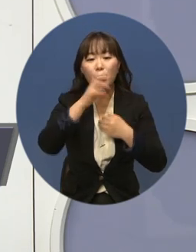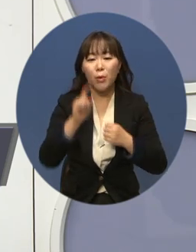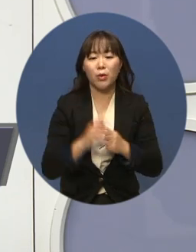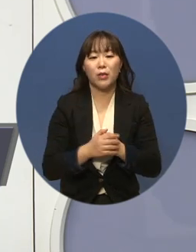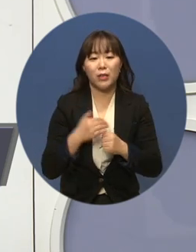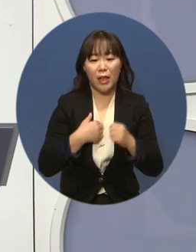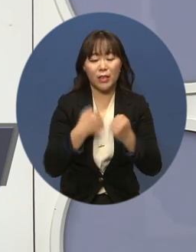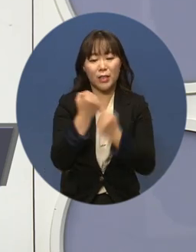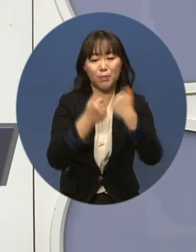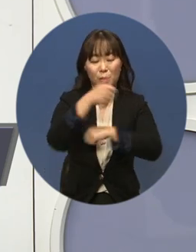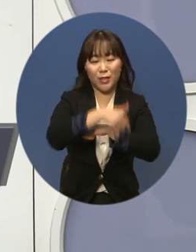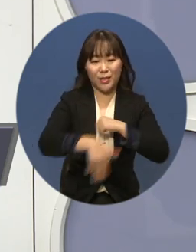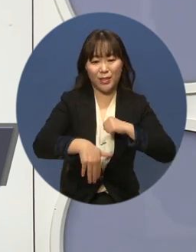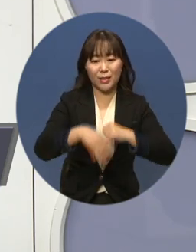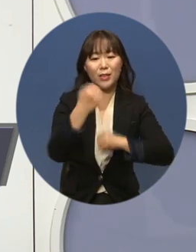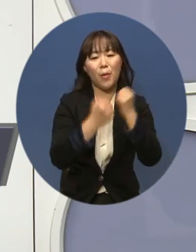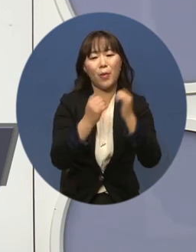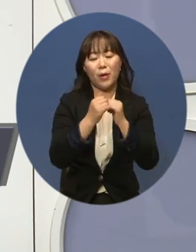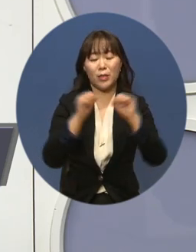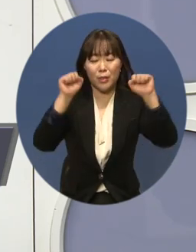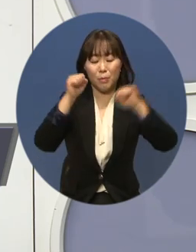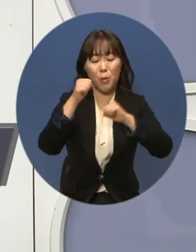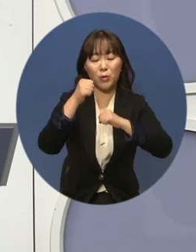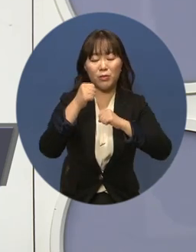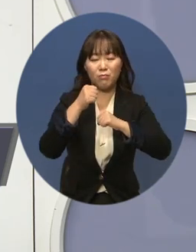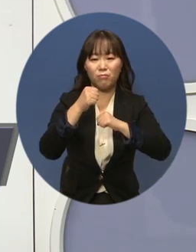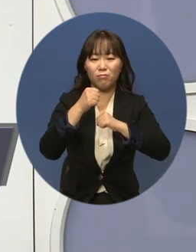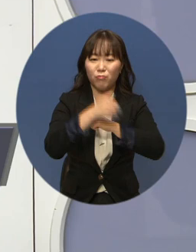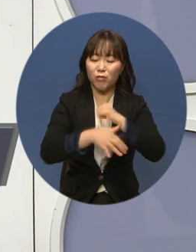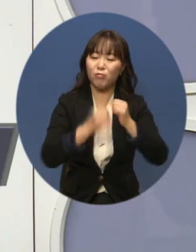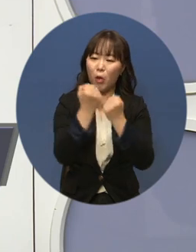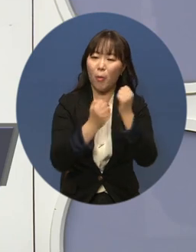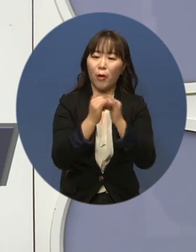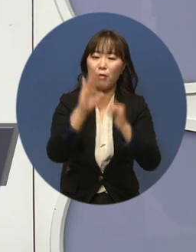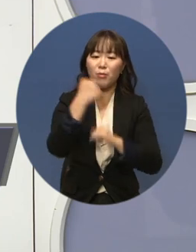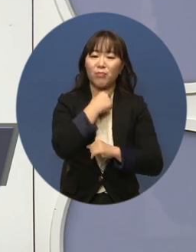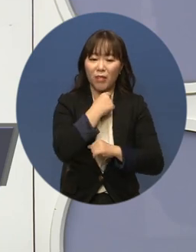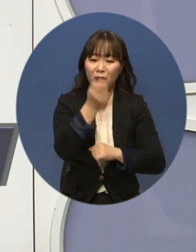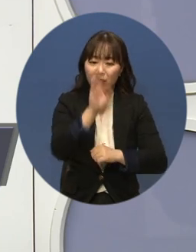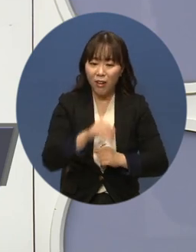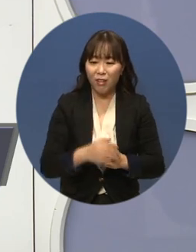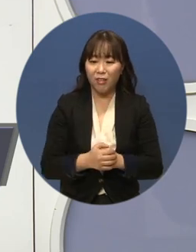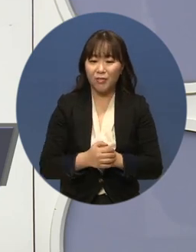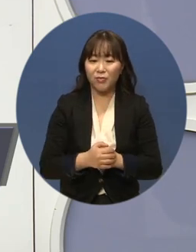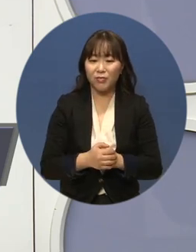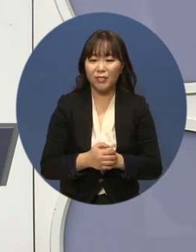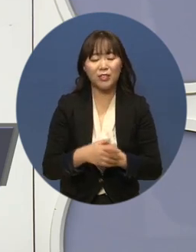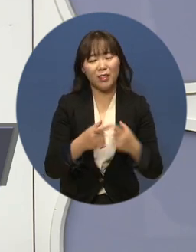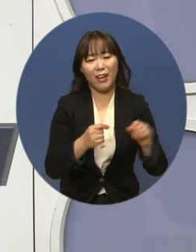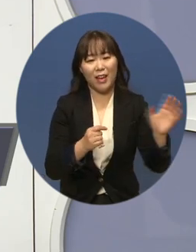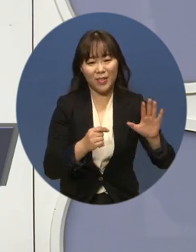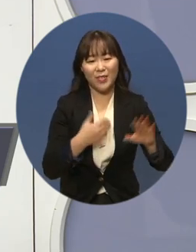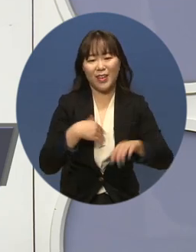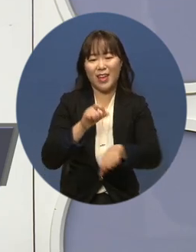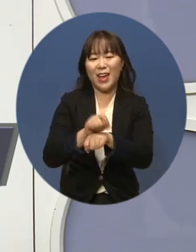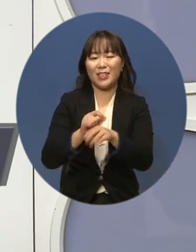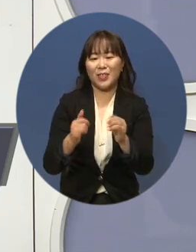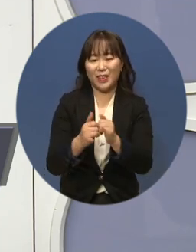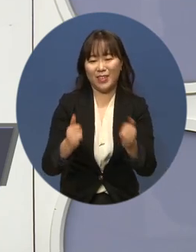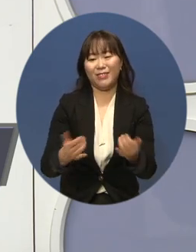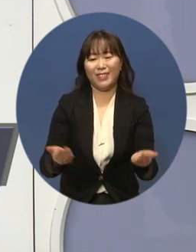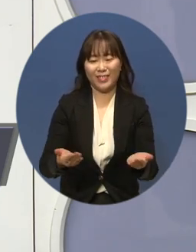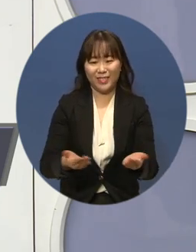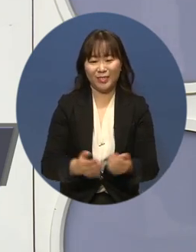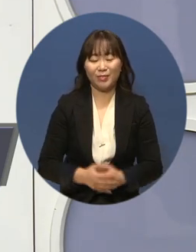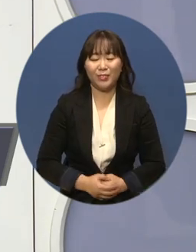스포츠 해설가가 되고 싶습니다 이렇게 이야기를 했거든요. 그런데 사실은 스포츠 해설가가 안 되고 이제 행정가로 이렇게 왔는데